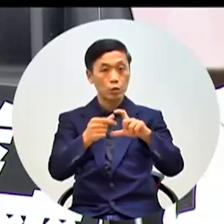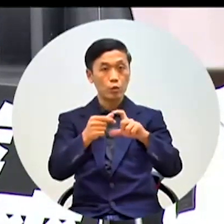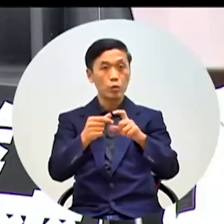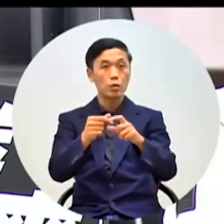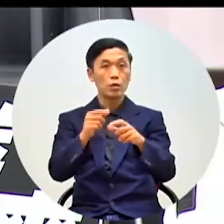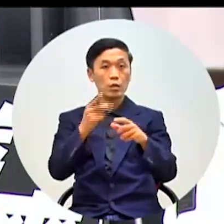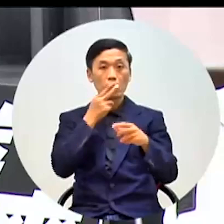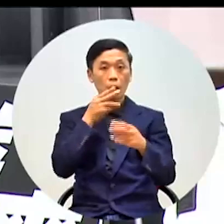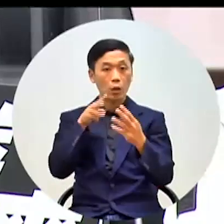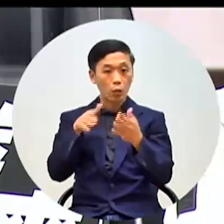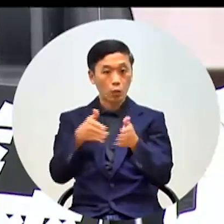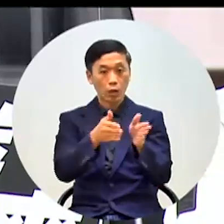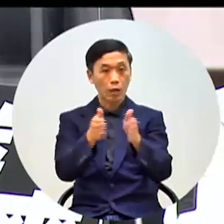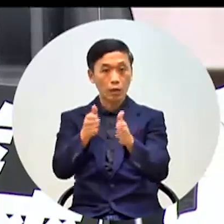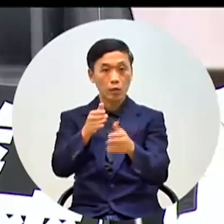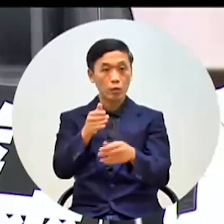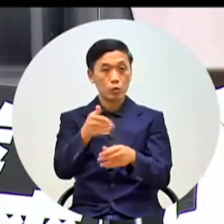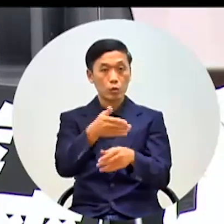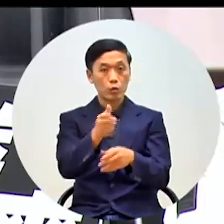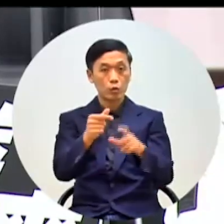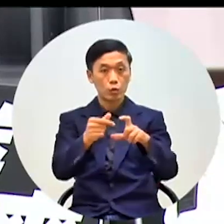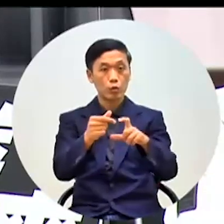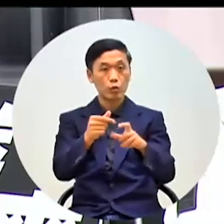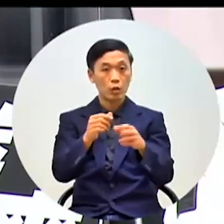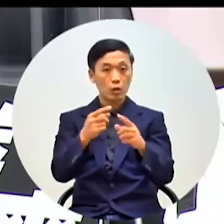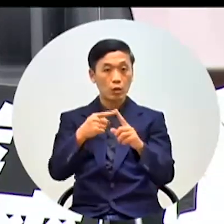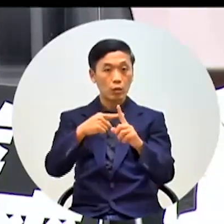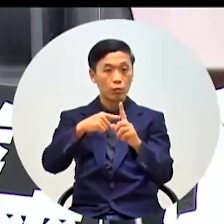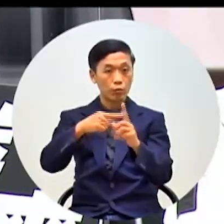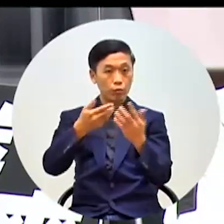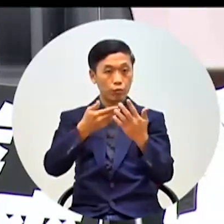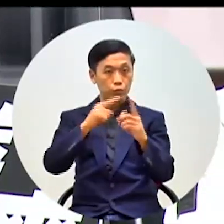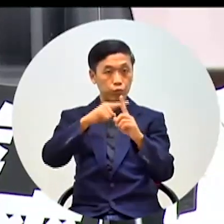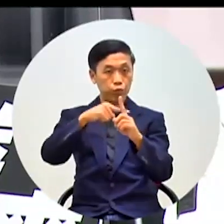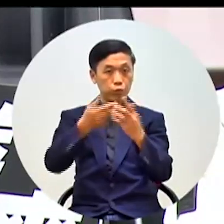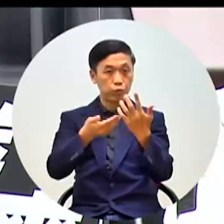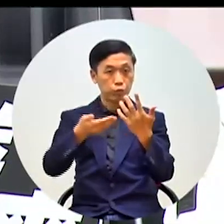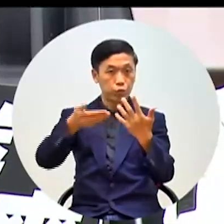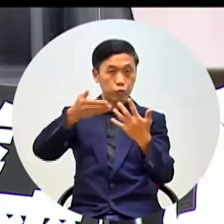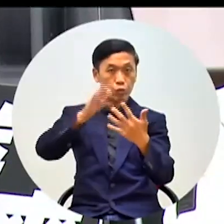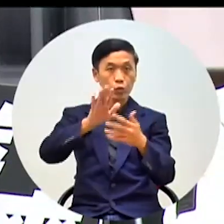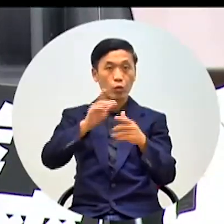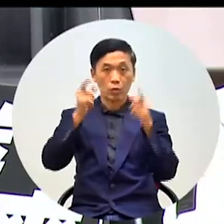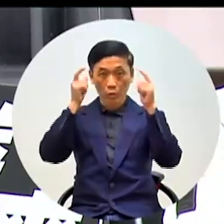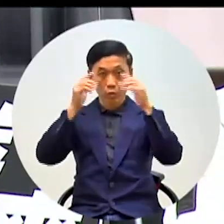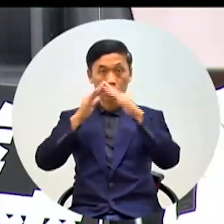的一个升级哈。但是我要告诉你，市长你有看到无？咱高雄的人口数